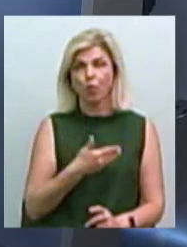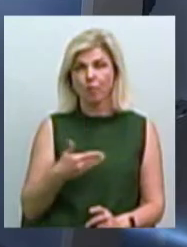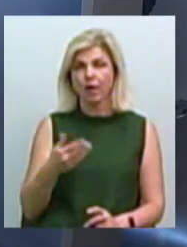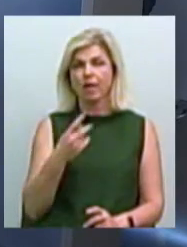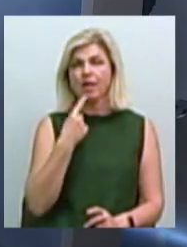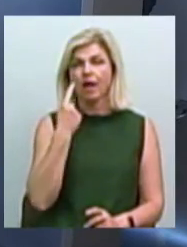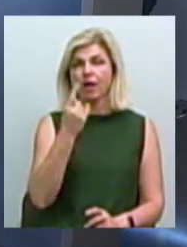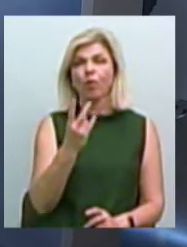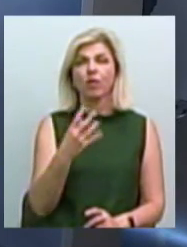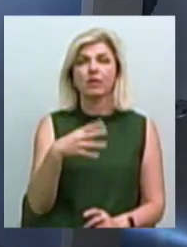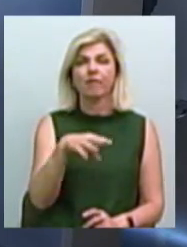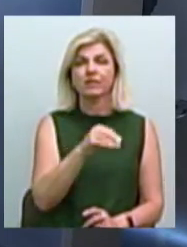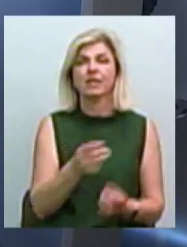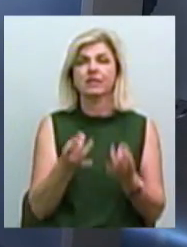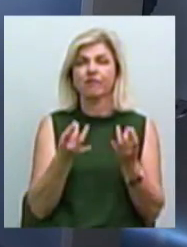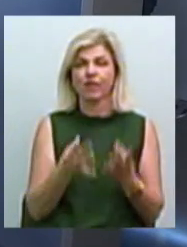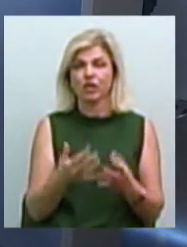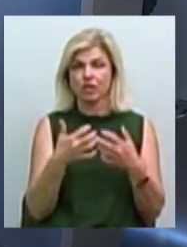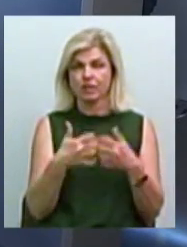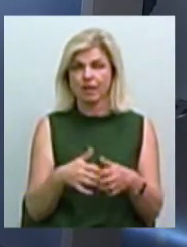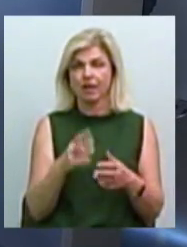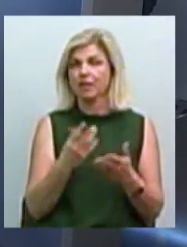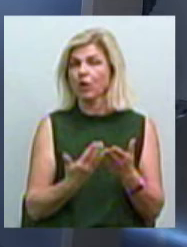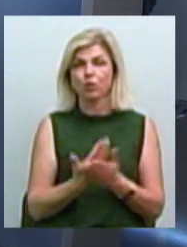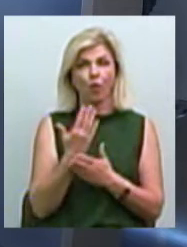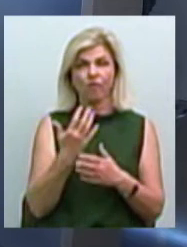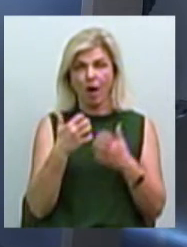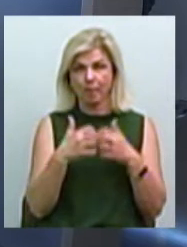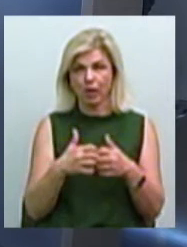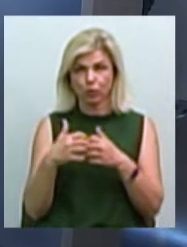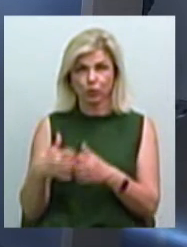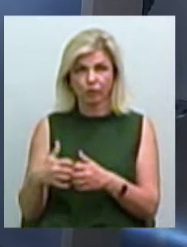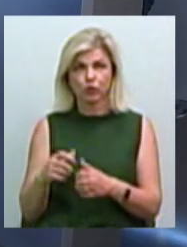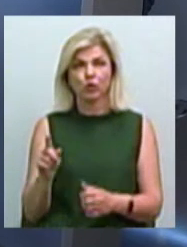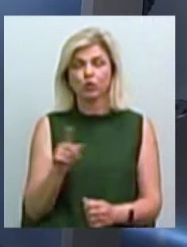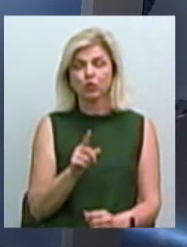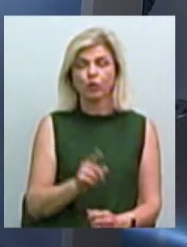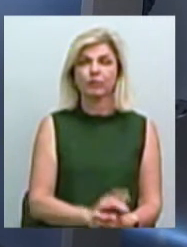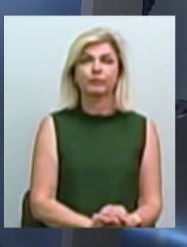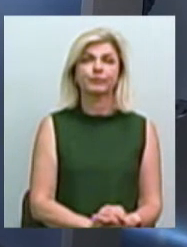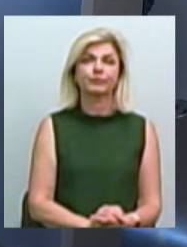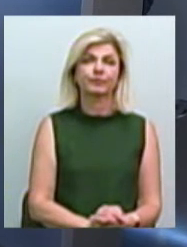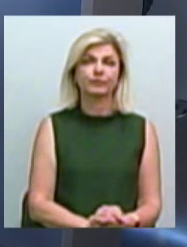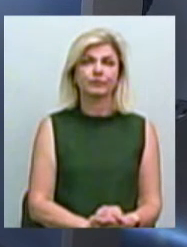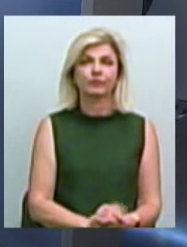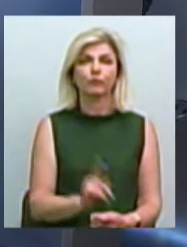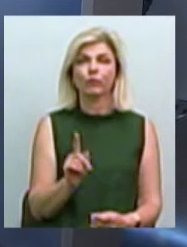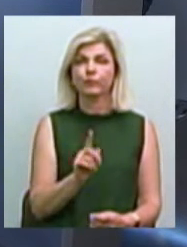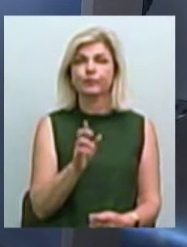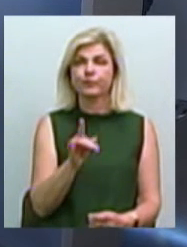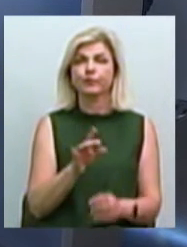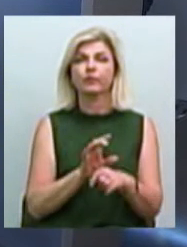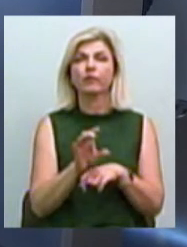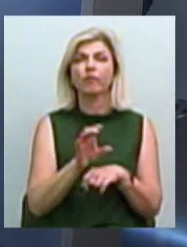не самые свежие станки, не самое новейшее оборудование. То есть, ну, для того, чтобы, кілька років, але я да, не знаю, для того, чтобы